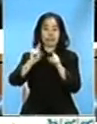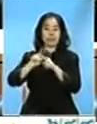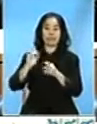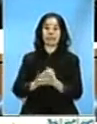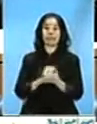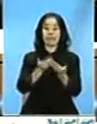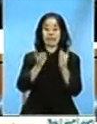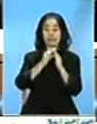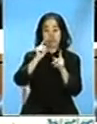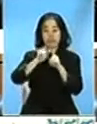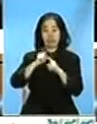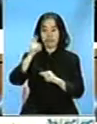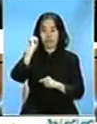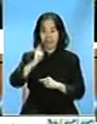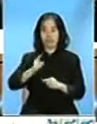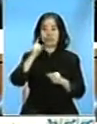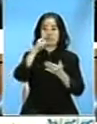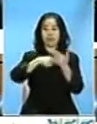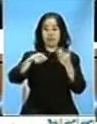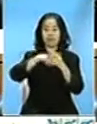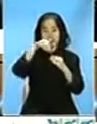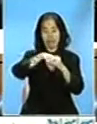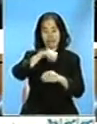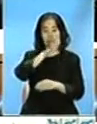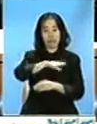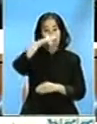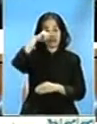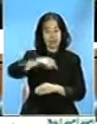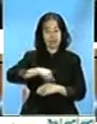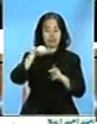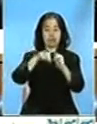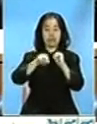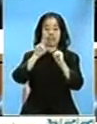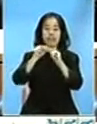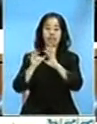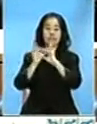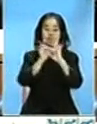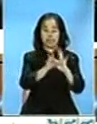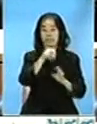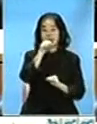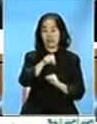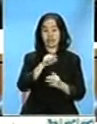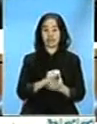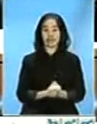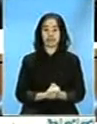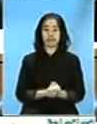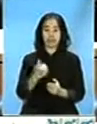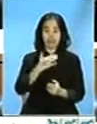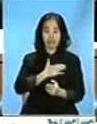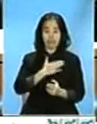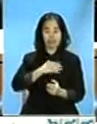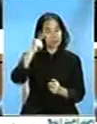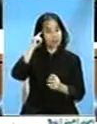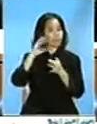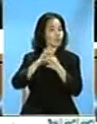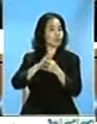เมืองไทยของการเลือกตั้งไทยมันยึดโยงอยู่กับ3สิ่งที่ผมได้เรียนท่านประธานเมื่อสักครู่แล้วเนี่ยผมคิดว่าส่วนตัวผมเองเนี่ยผมไม่กังวลเรื่